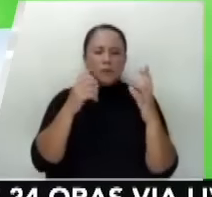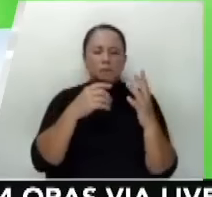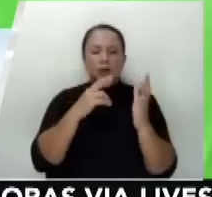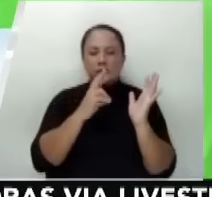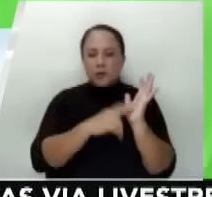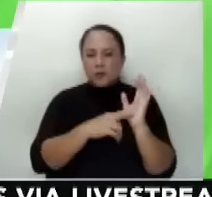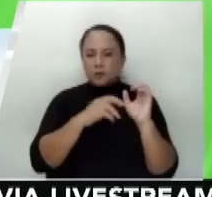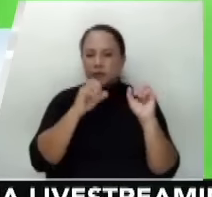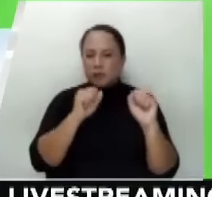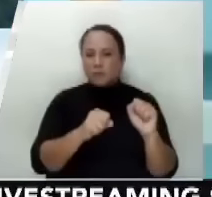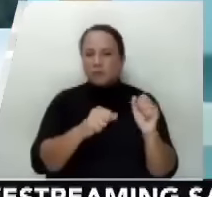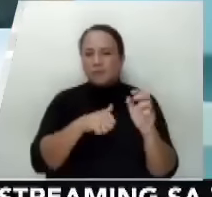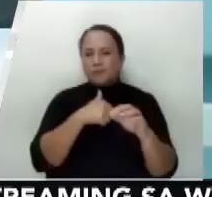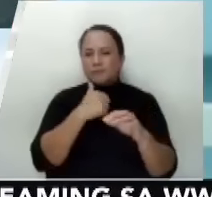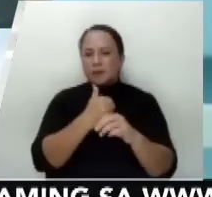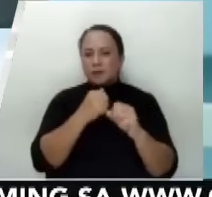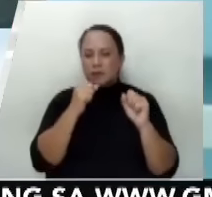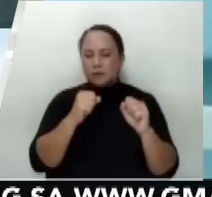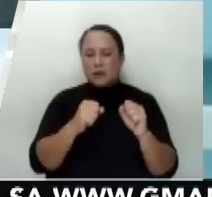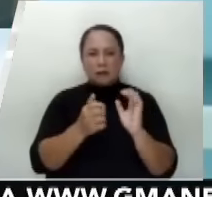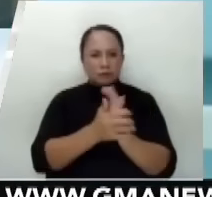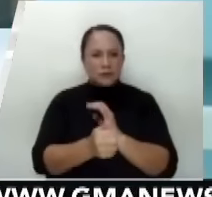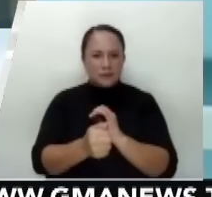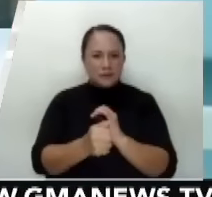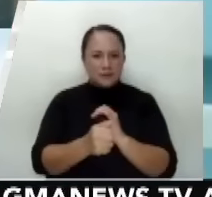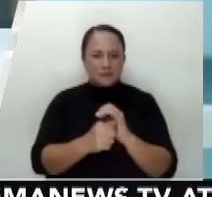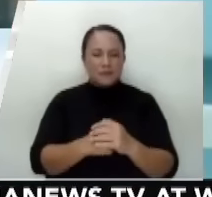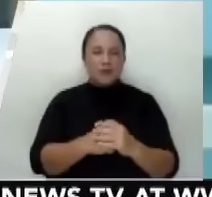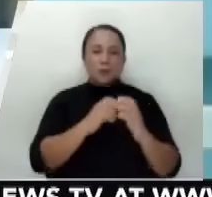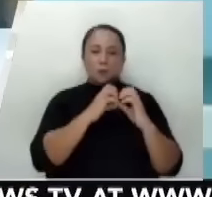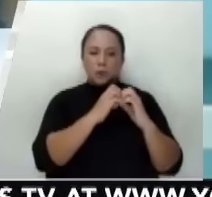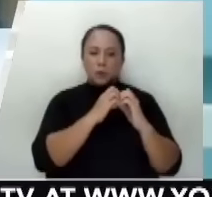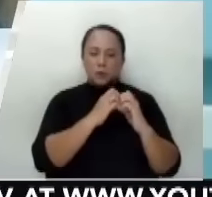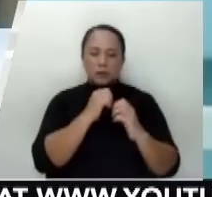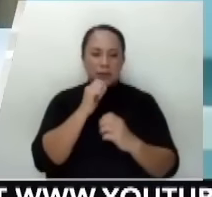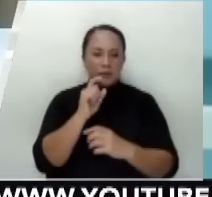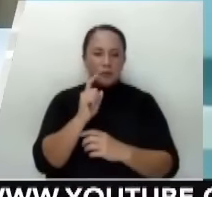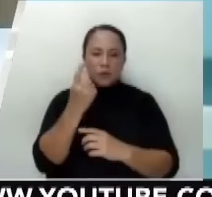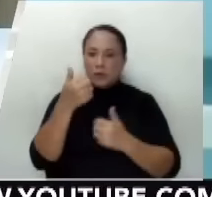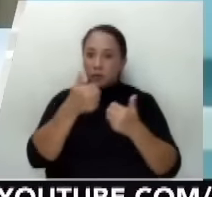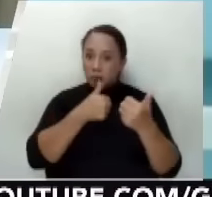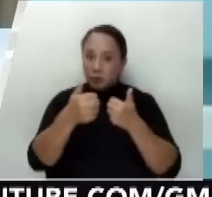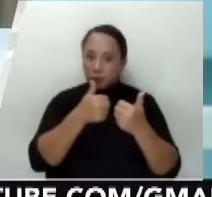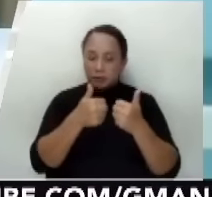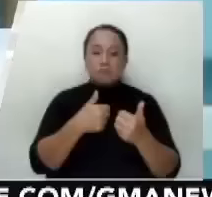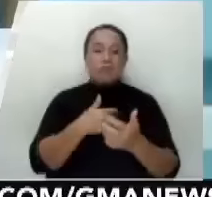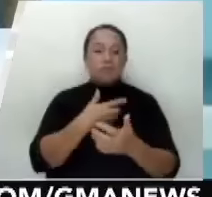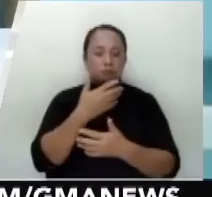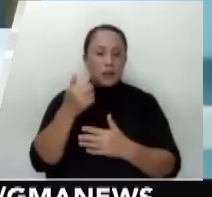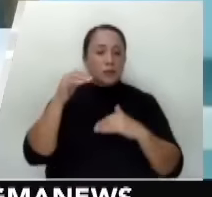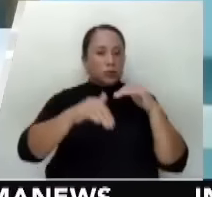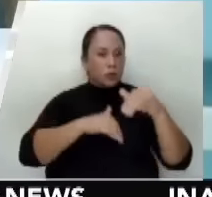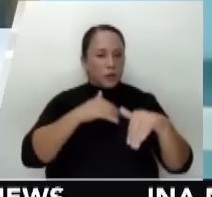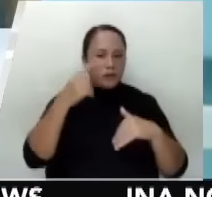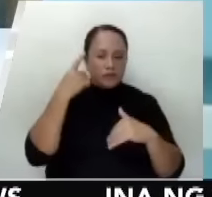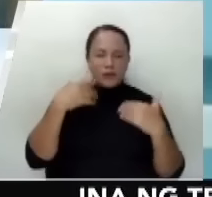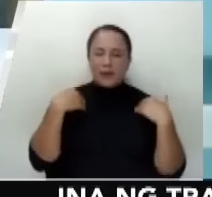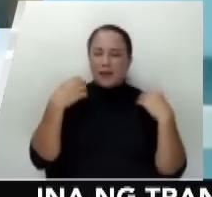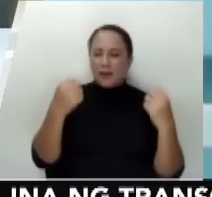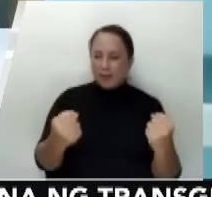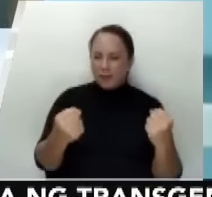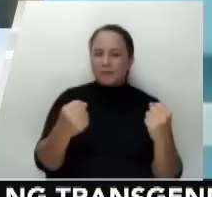with the potential that he has. There you go mga kapuso, not just for competition, pero maganda rin ang swimming for your health and fitness. So go